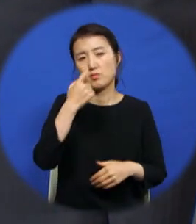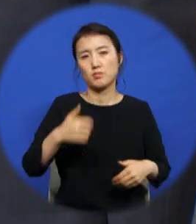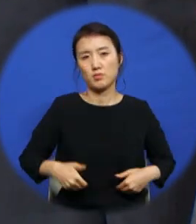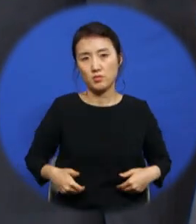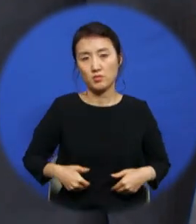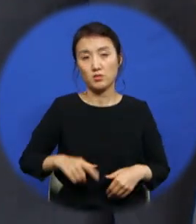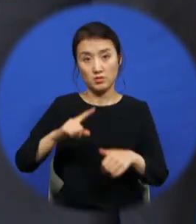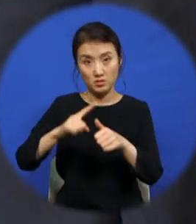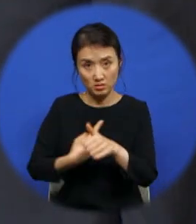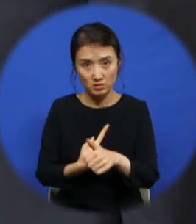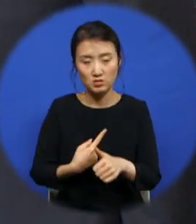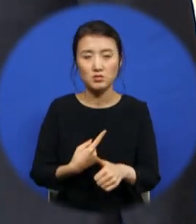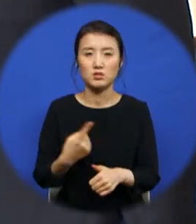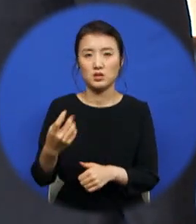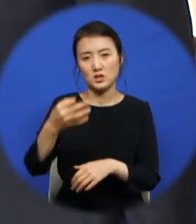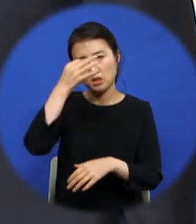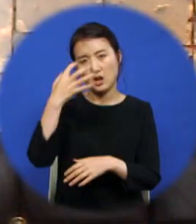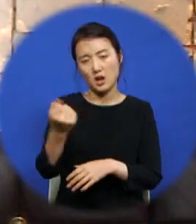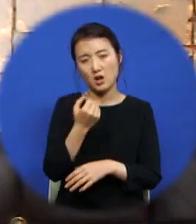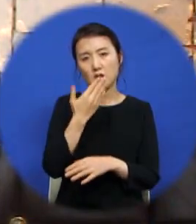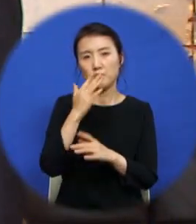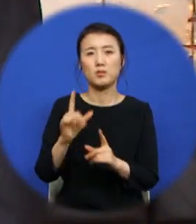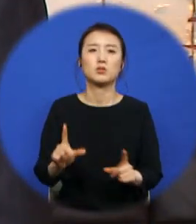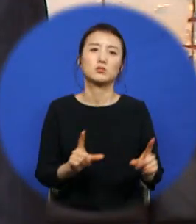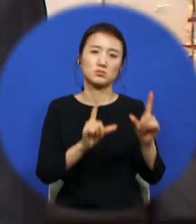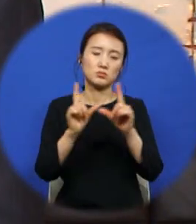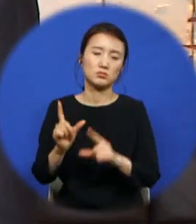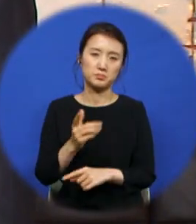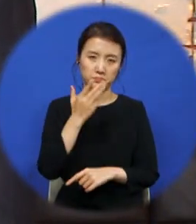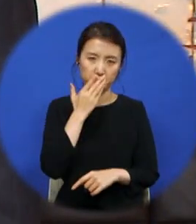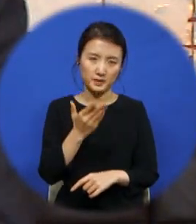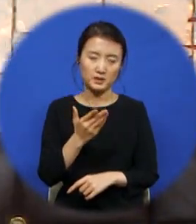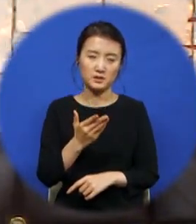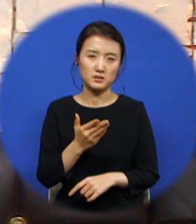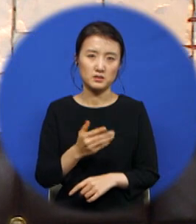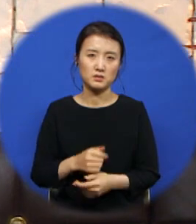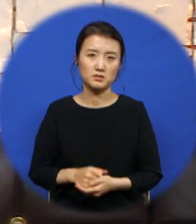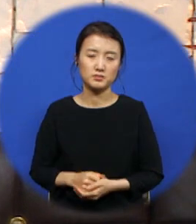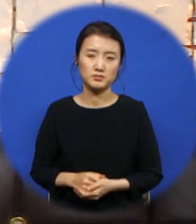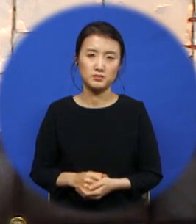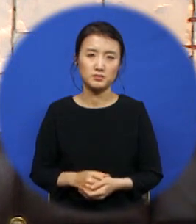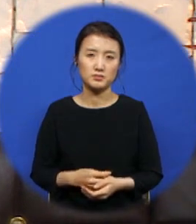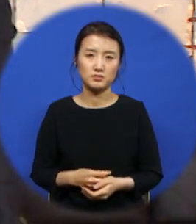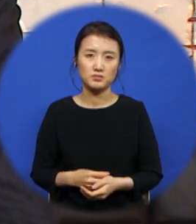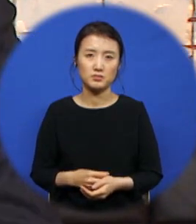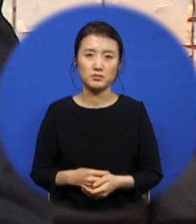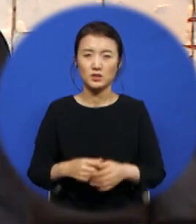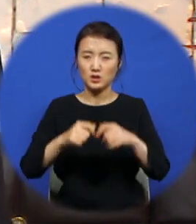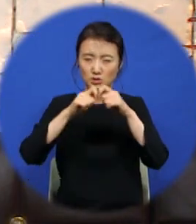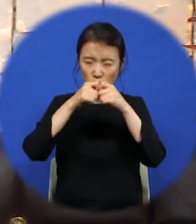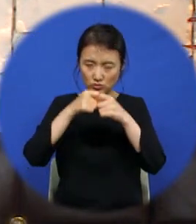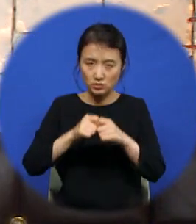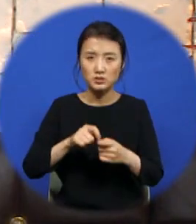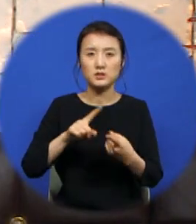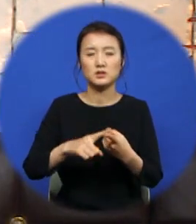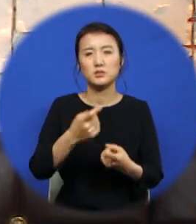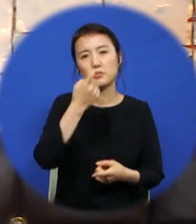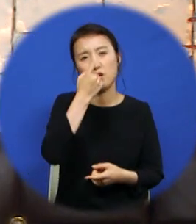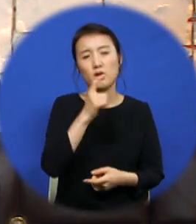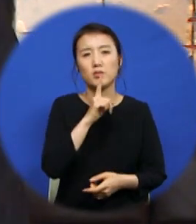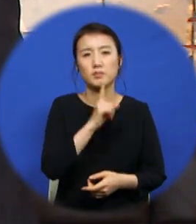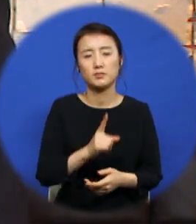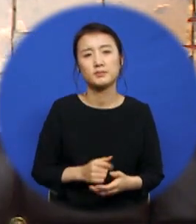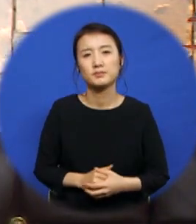유지할 수 있게 해줄 것이다 여기에 탕 9대 나옵니다 뭘 몰리게 구체적인 걸 배울 한 겁니다